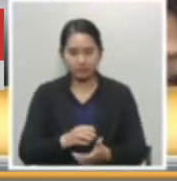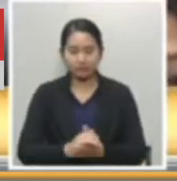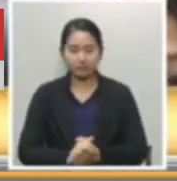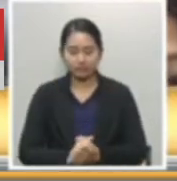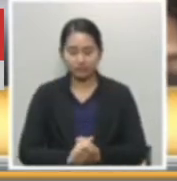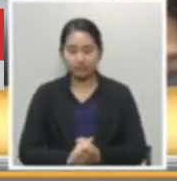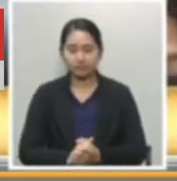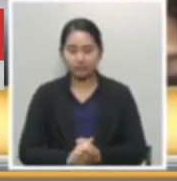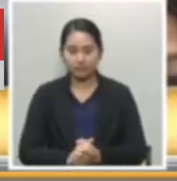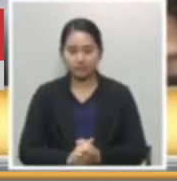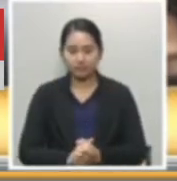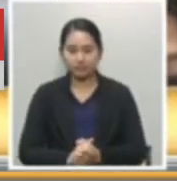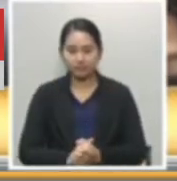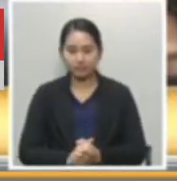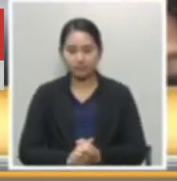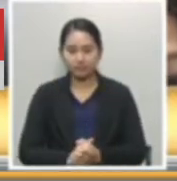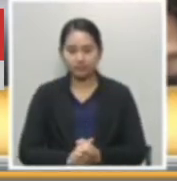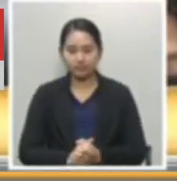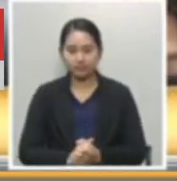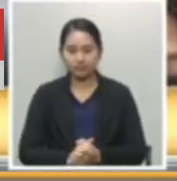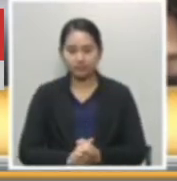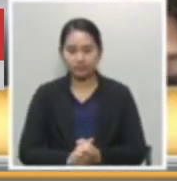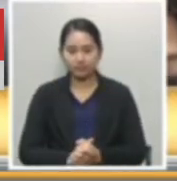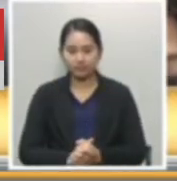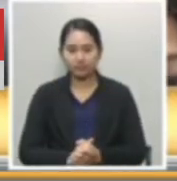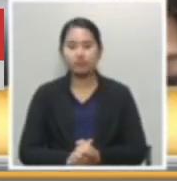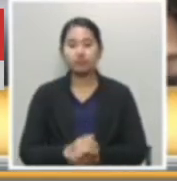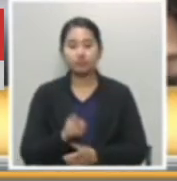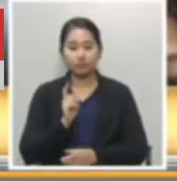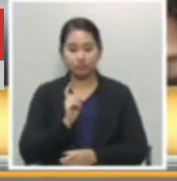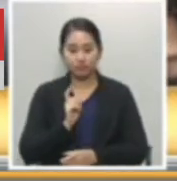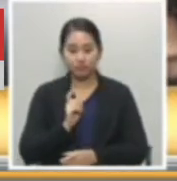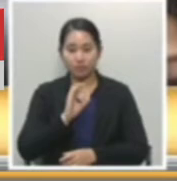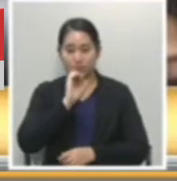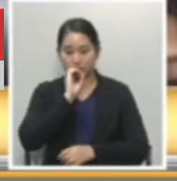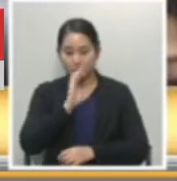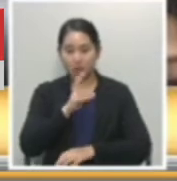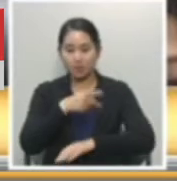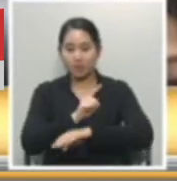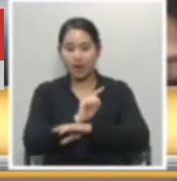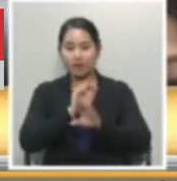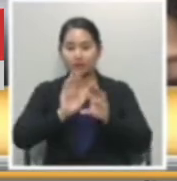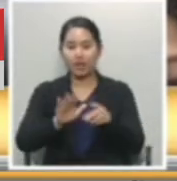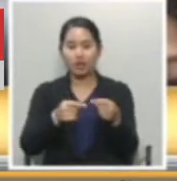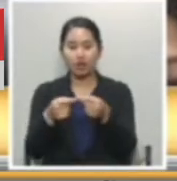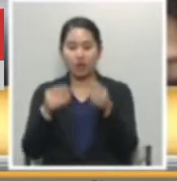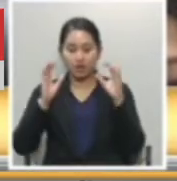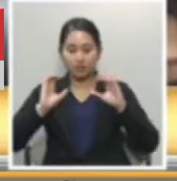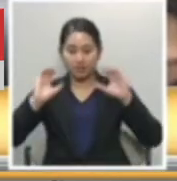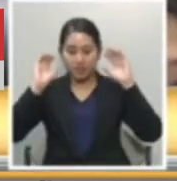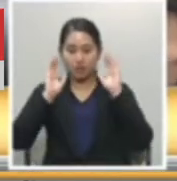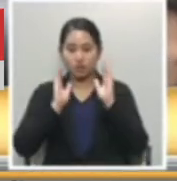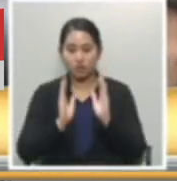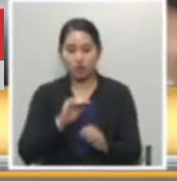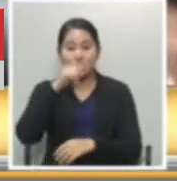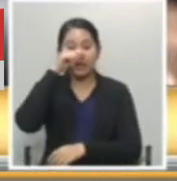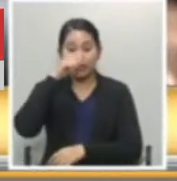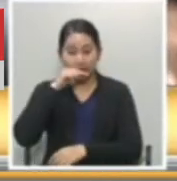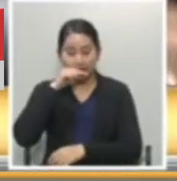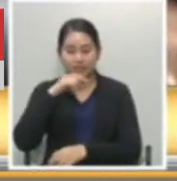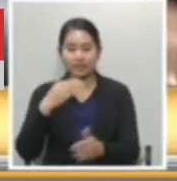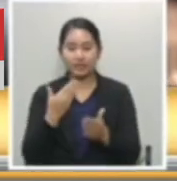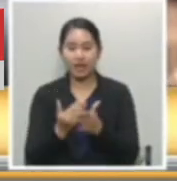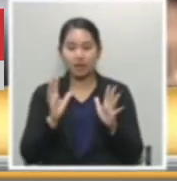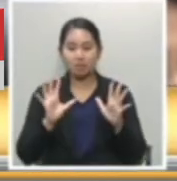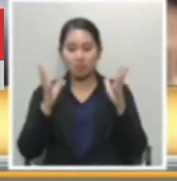านอกจากนี้ครับต้องกราบเรียนท่านประธานผ่านไปยังรัฐบาลคนไทยที่เขาหมดเนื้อหมดตัวเพ